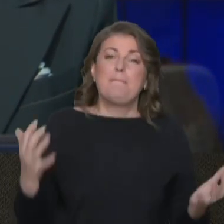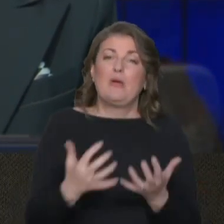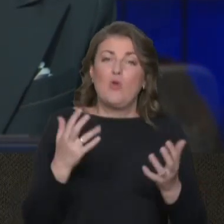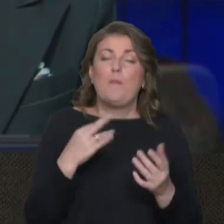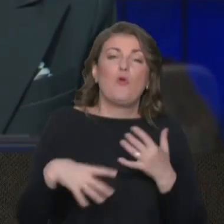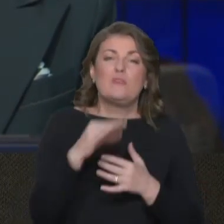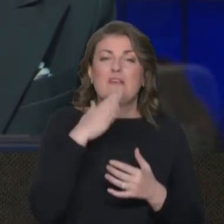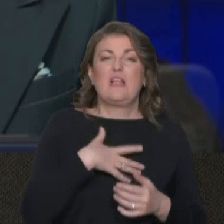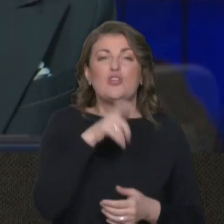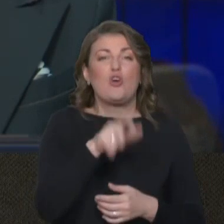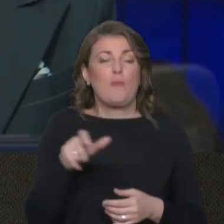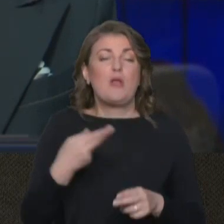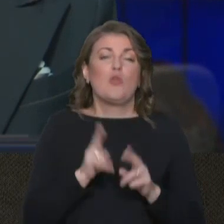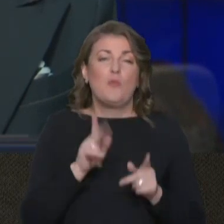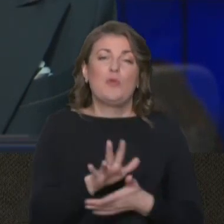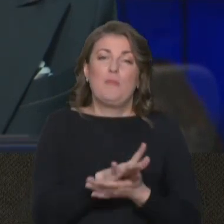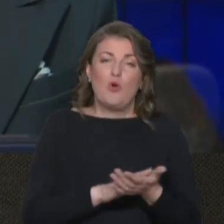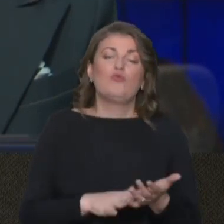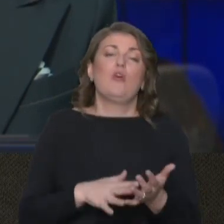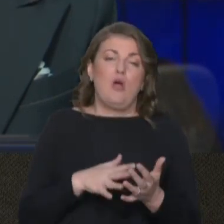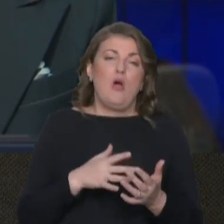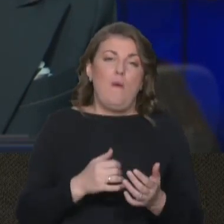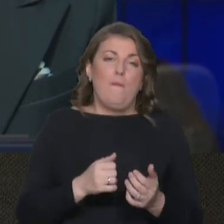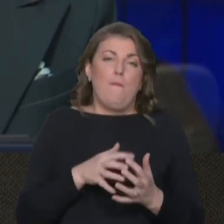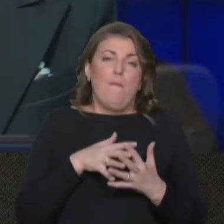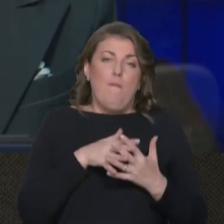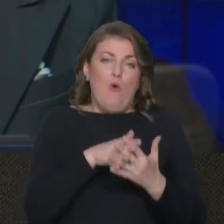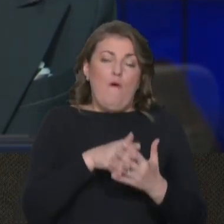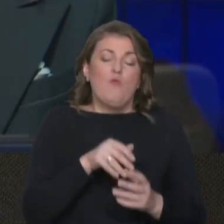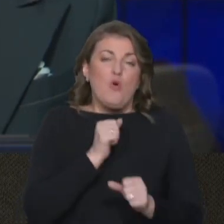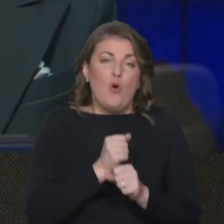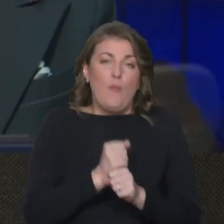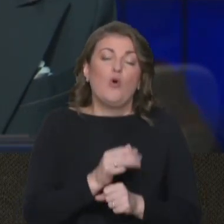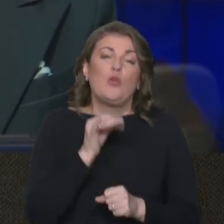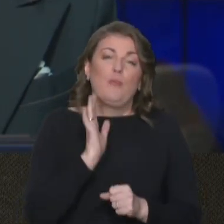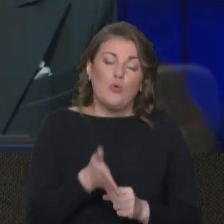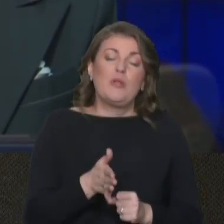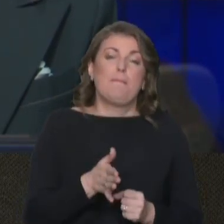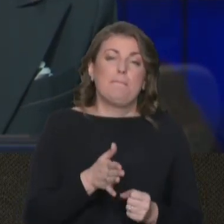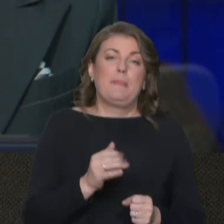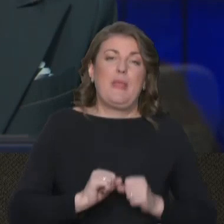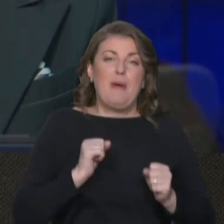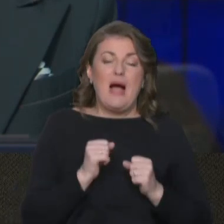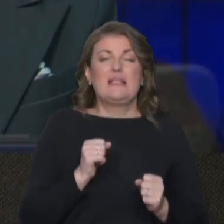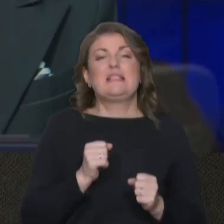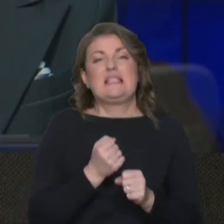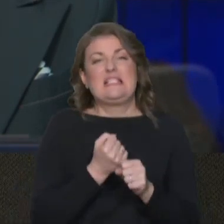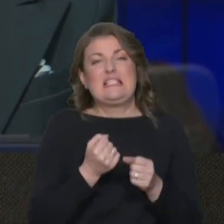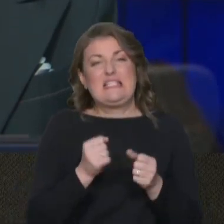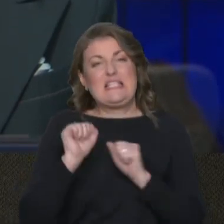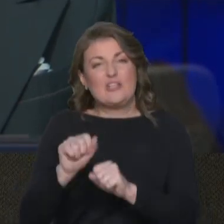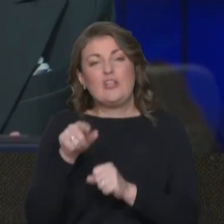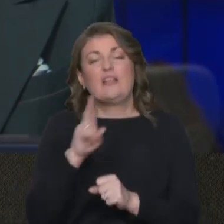громадян, тому будемо продовжувати бойову роботу і будемо намагатися захищати тих, хто на кого ворог